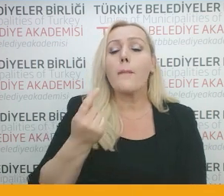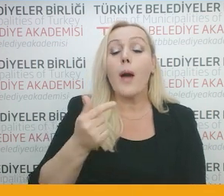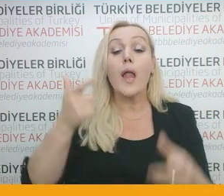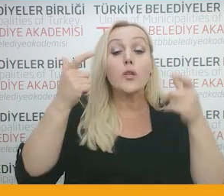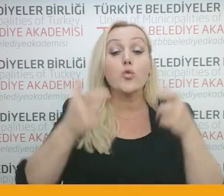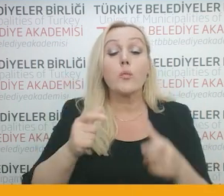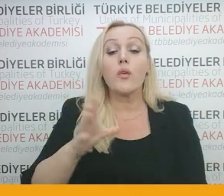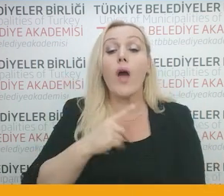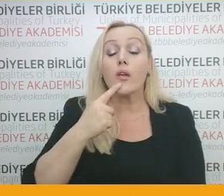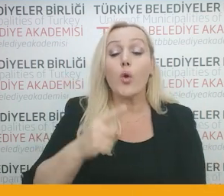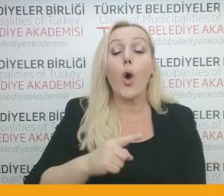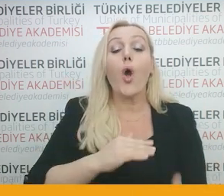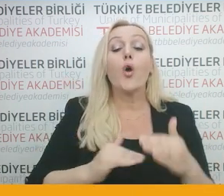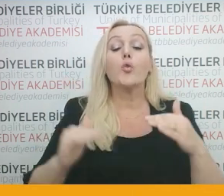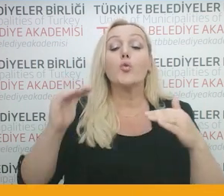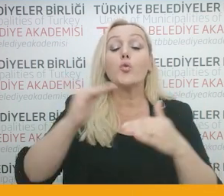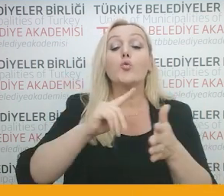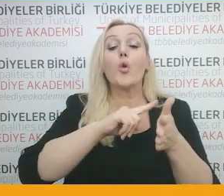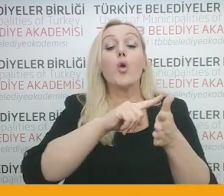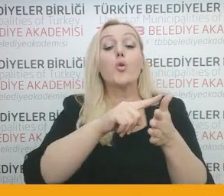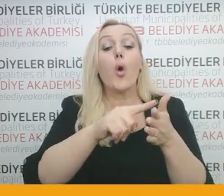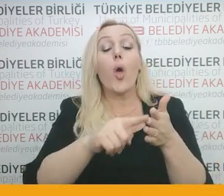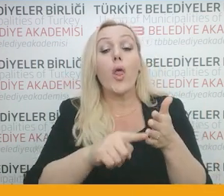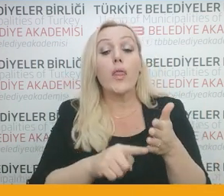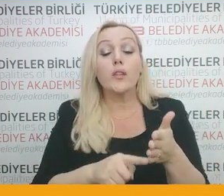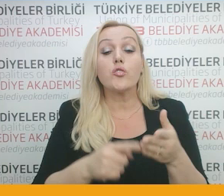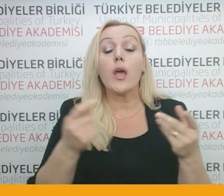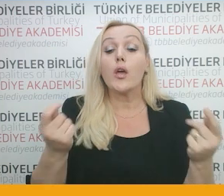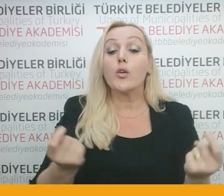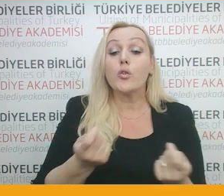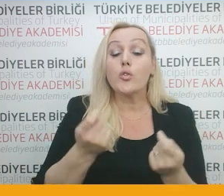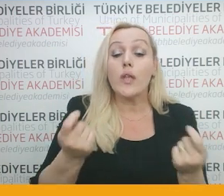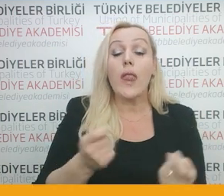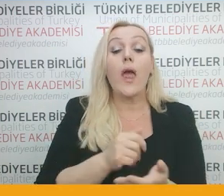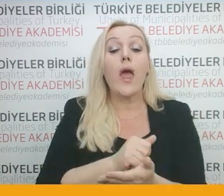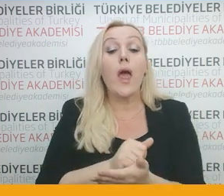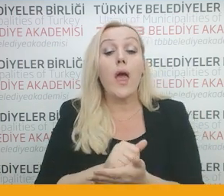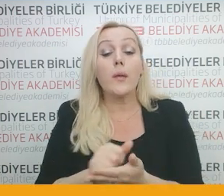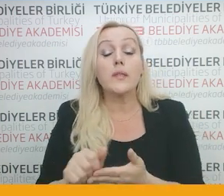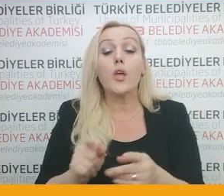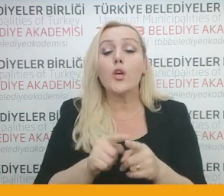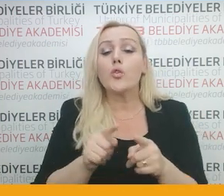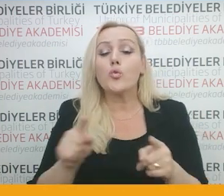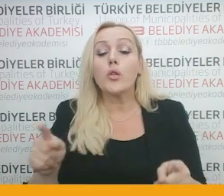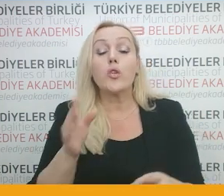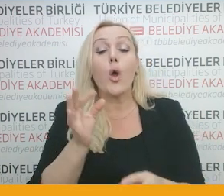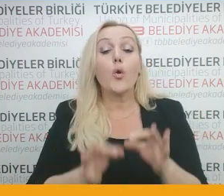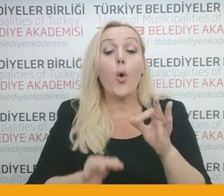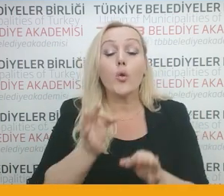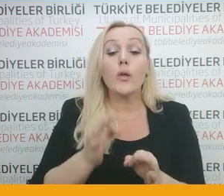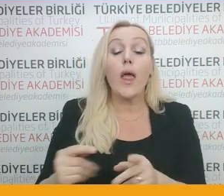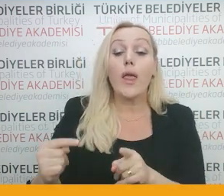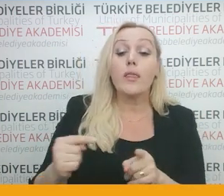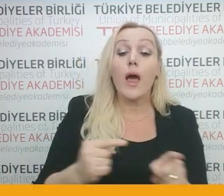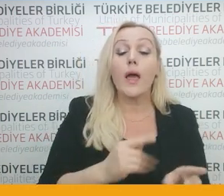diyor. Yani üst yönetici burada anladığımız üst yönetici iş ve işlemin tamamının sürecin kontrolünden,